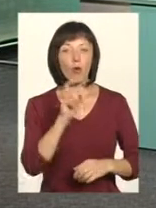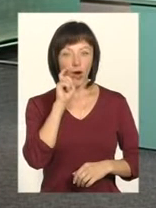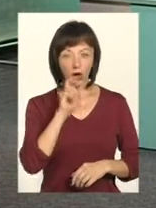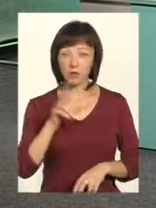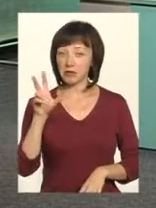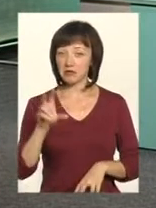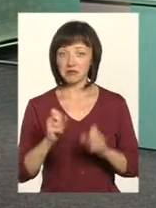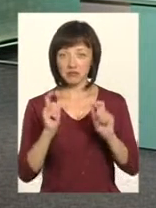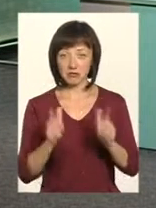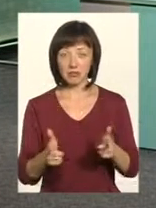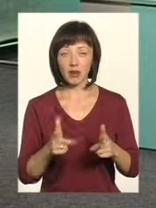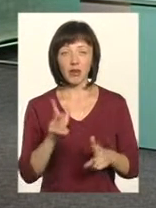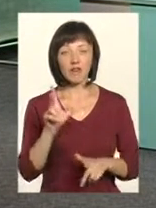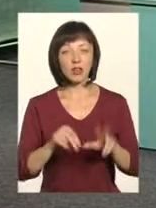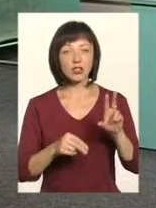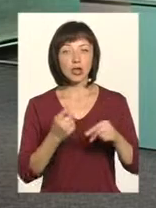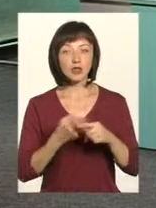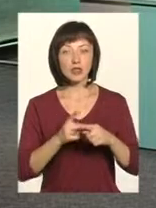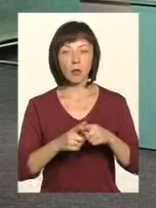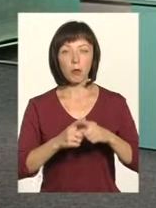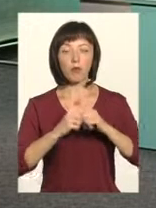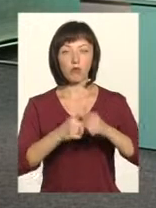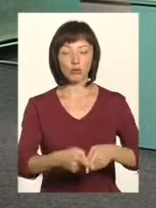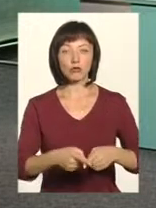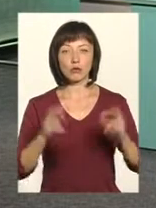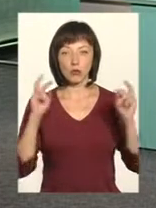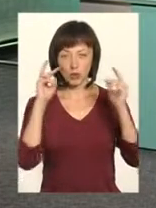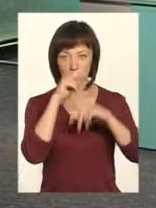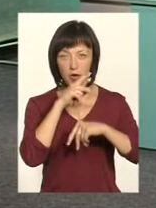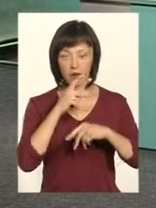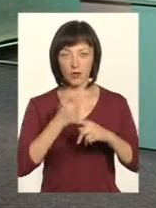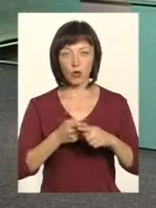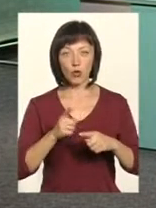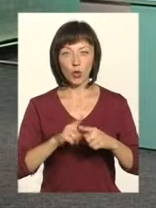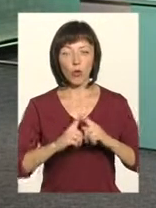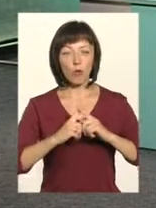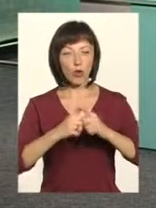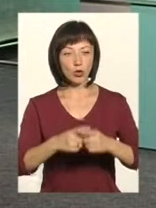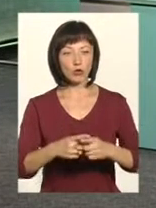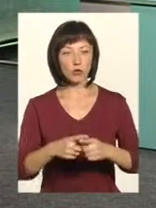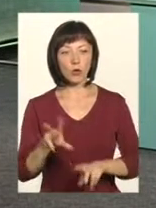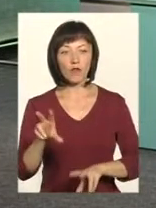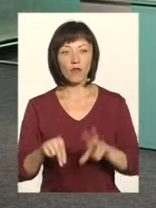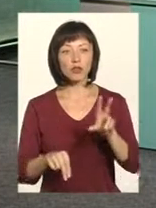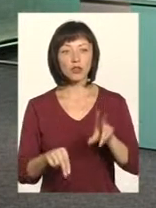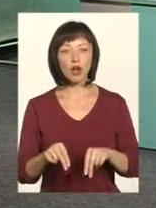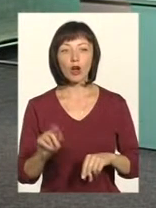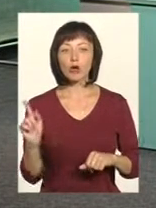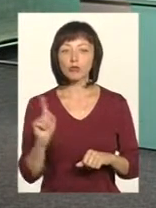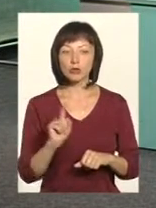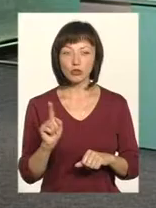вважає це поступкою, неправильною поступкою. Крім того, вважаю, що